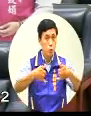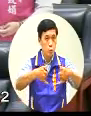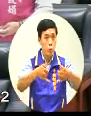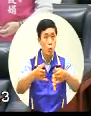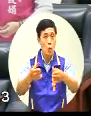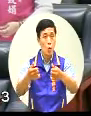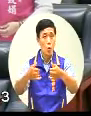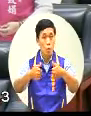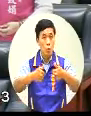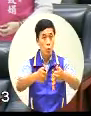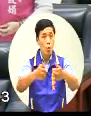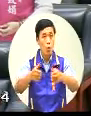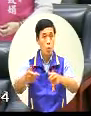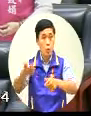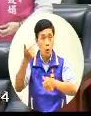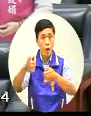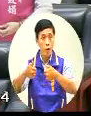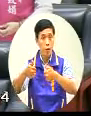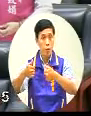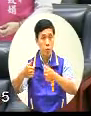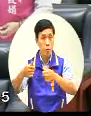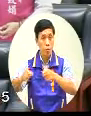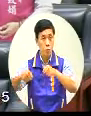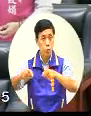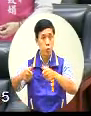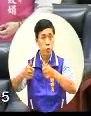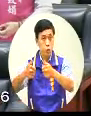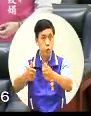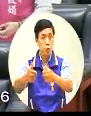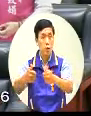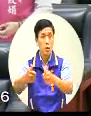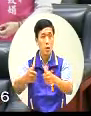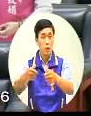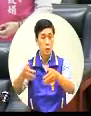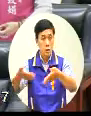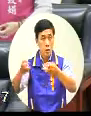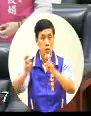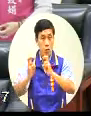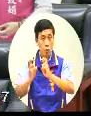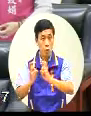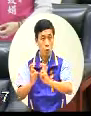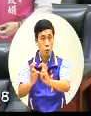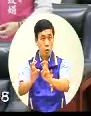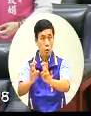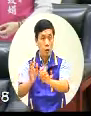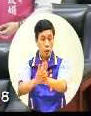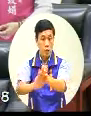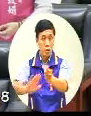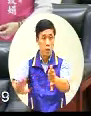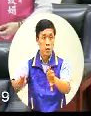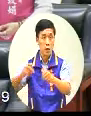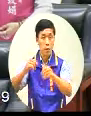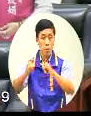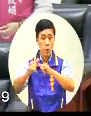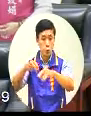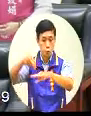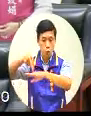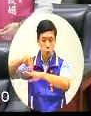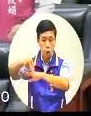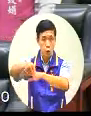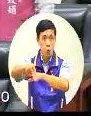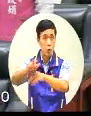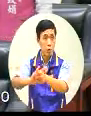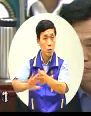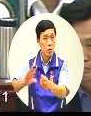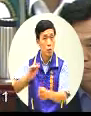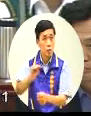的轨道上去，啊，是不是压缩到人行道的行的宽度啊？这敢没？ 人行道的部分哦，